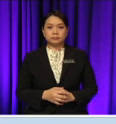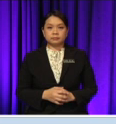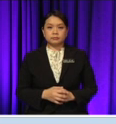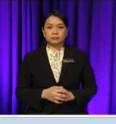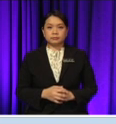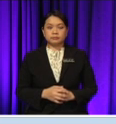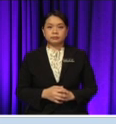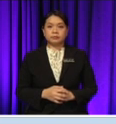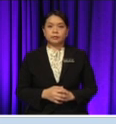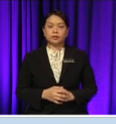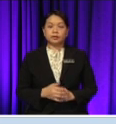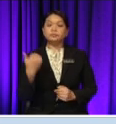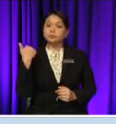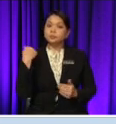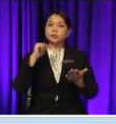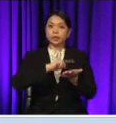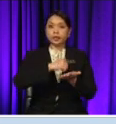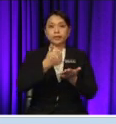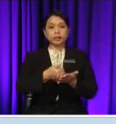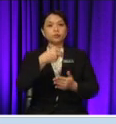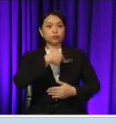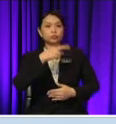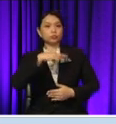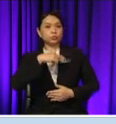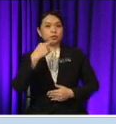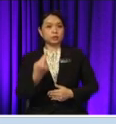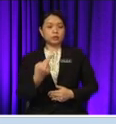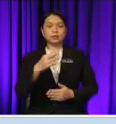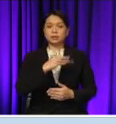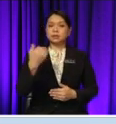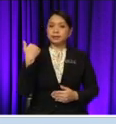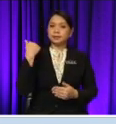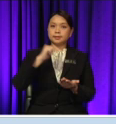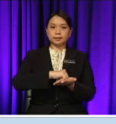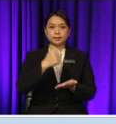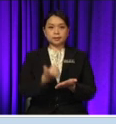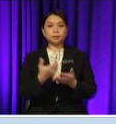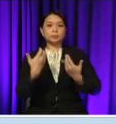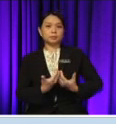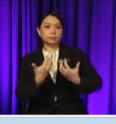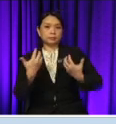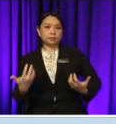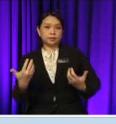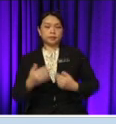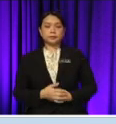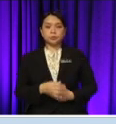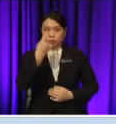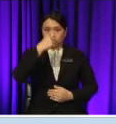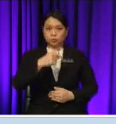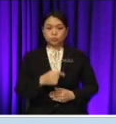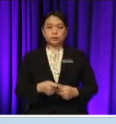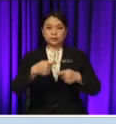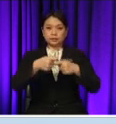icon tambahan untuk pengasingan untung rugi yang mana ekor Ini disediakan untuk menentukan